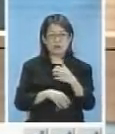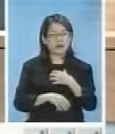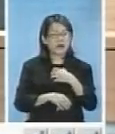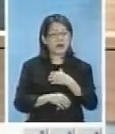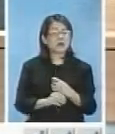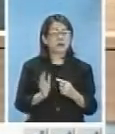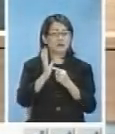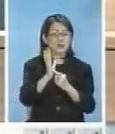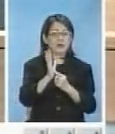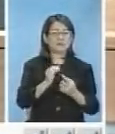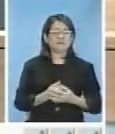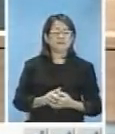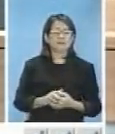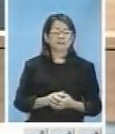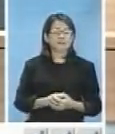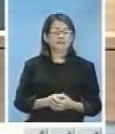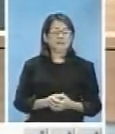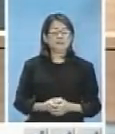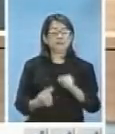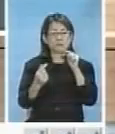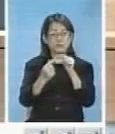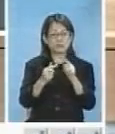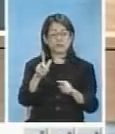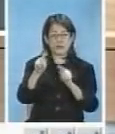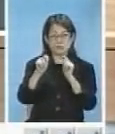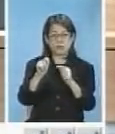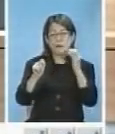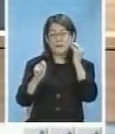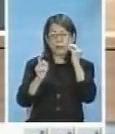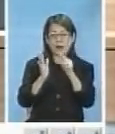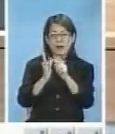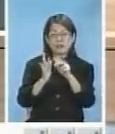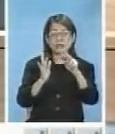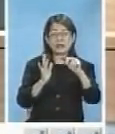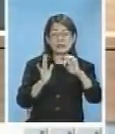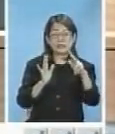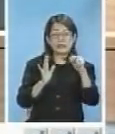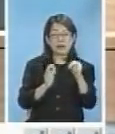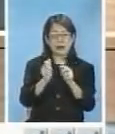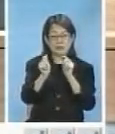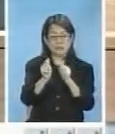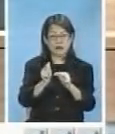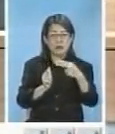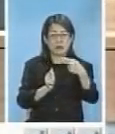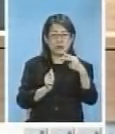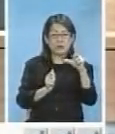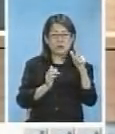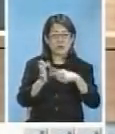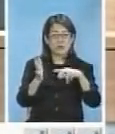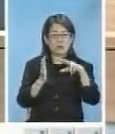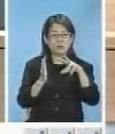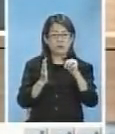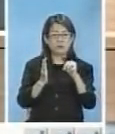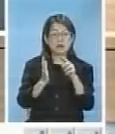ขอยกตัวอย่างดังนี้ครับในพื้นที่ของตำบลบ้านเนินอำเภอหล่มเก่าครับเขตเทือกเขาภูแผงม้าติดต่อกับภูน้